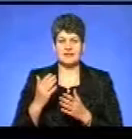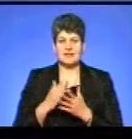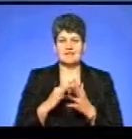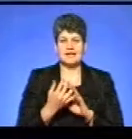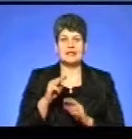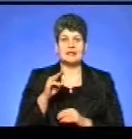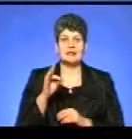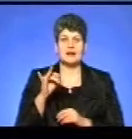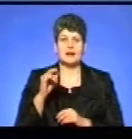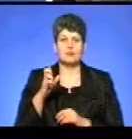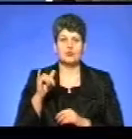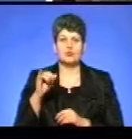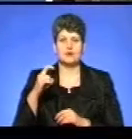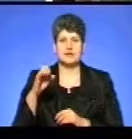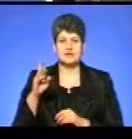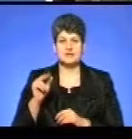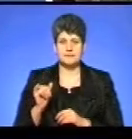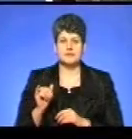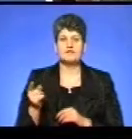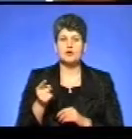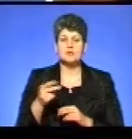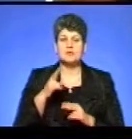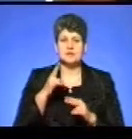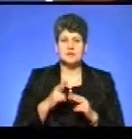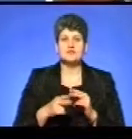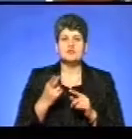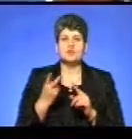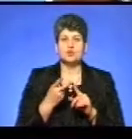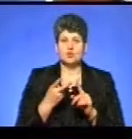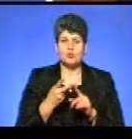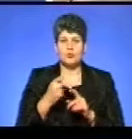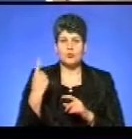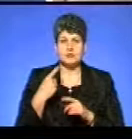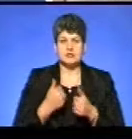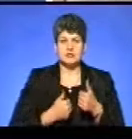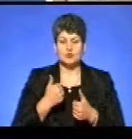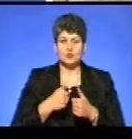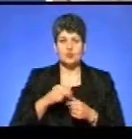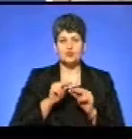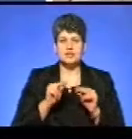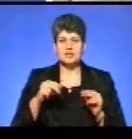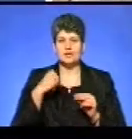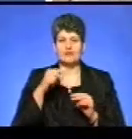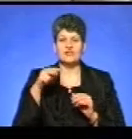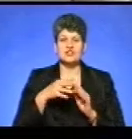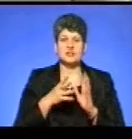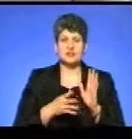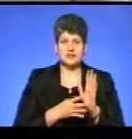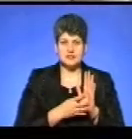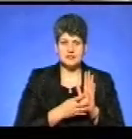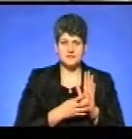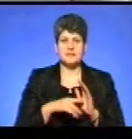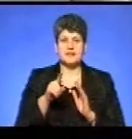Трибухівці. У Тернополі завершився другий обласний тур всеукраїнського конкурсу «Учитель року 2019». Те, що